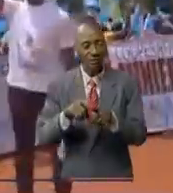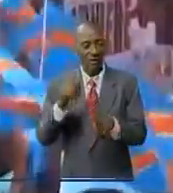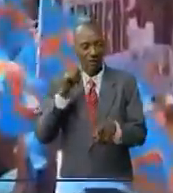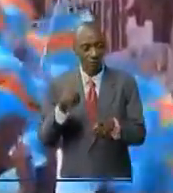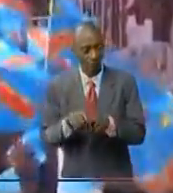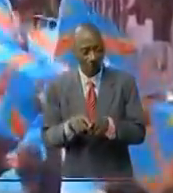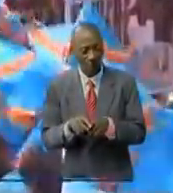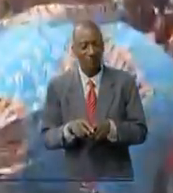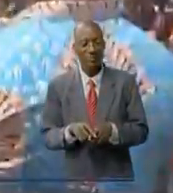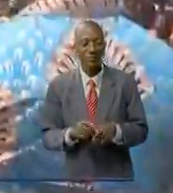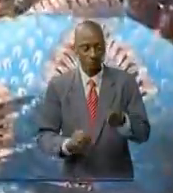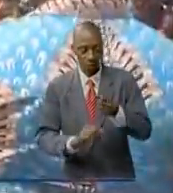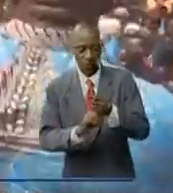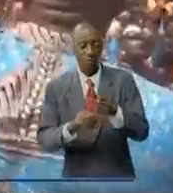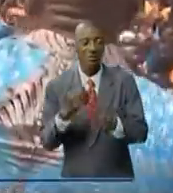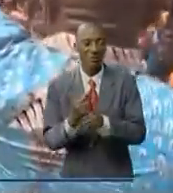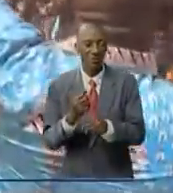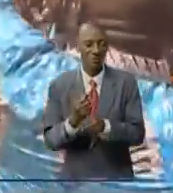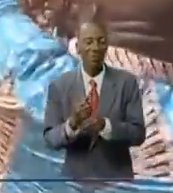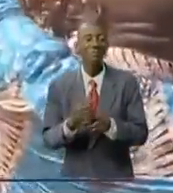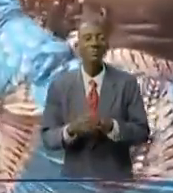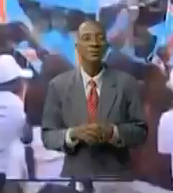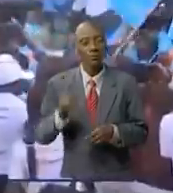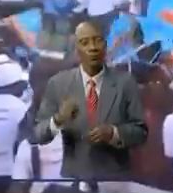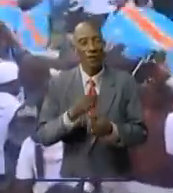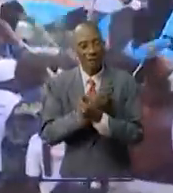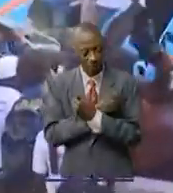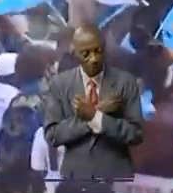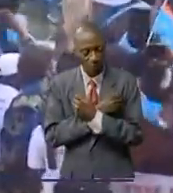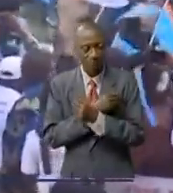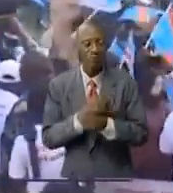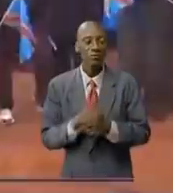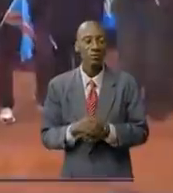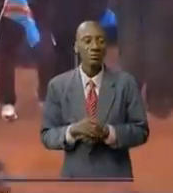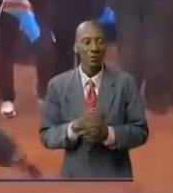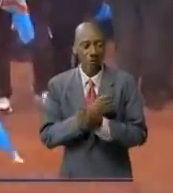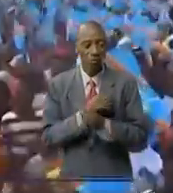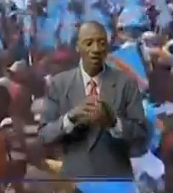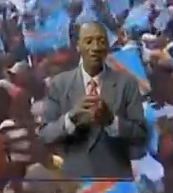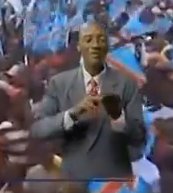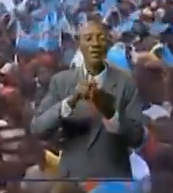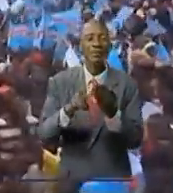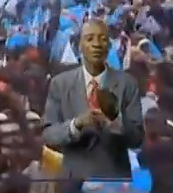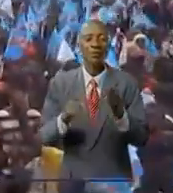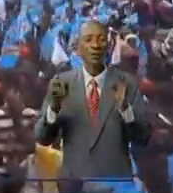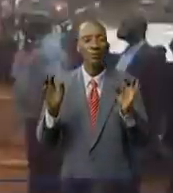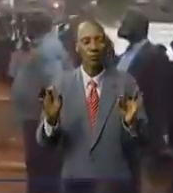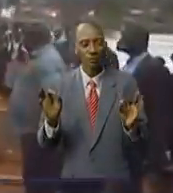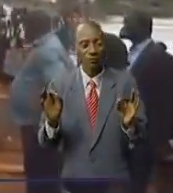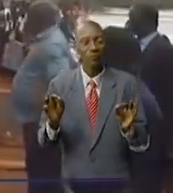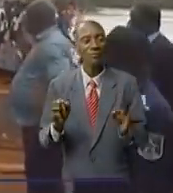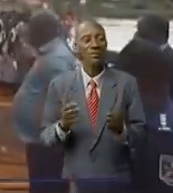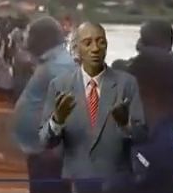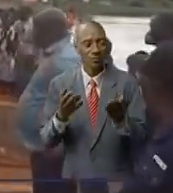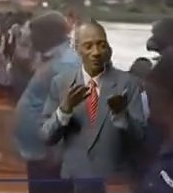auditoire surexcité. L'homme s'emploie à mobiliser les siens autour de son vaste programme qui vise à développer l'entité. L'un